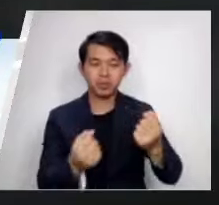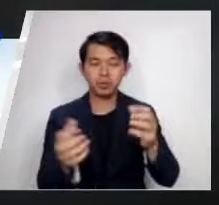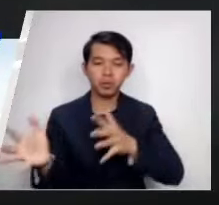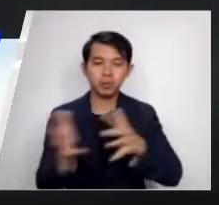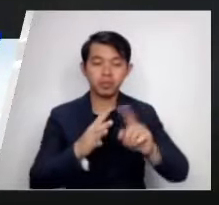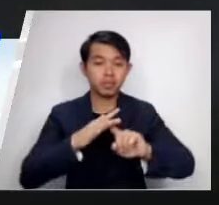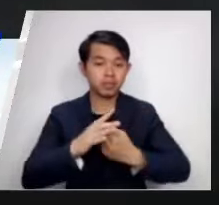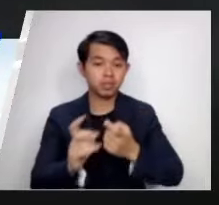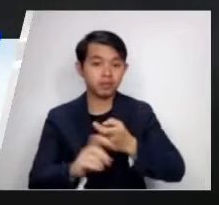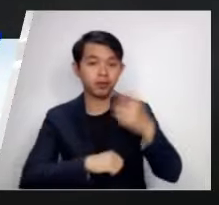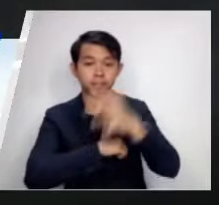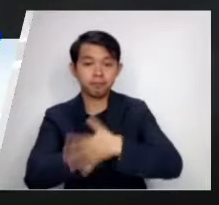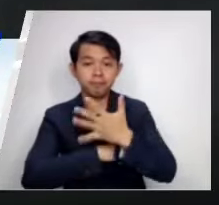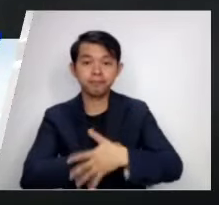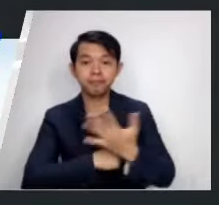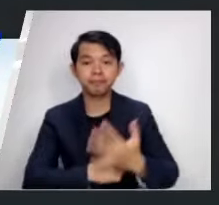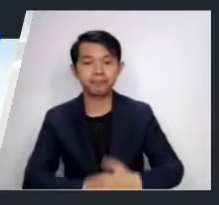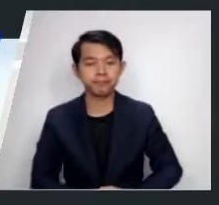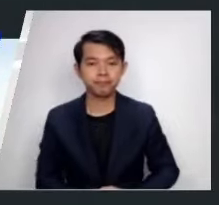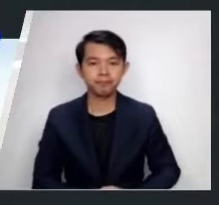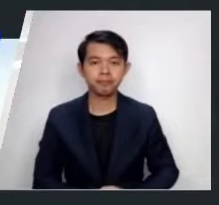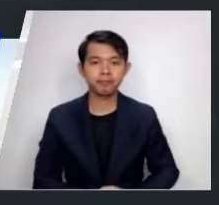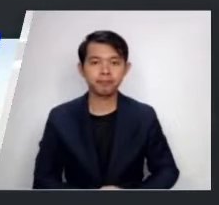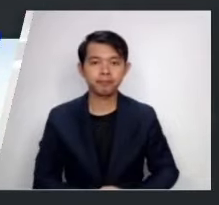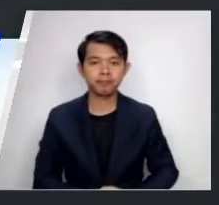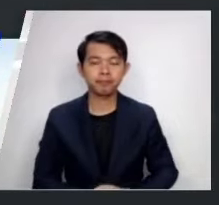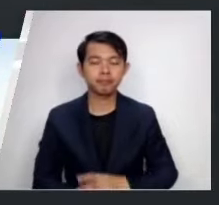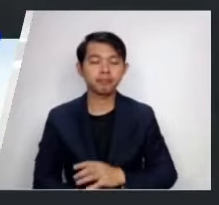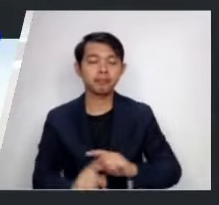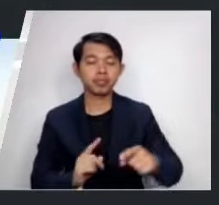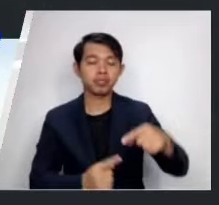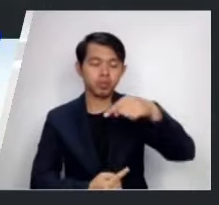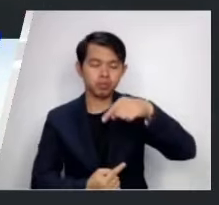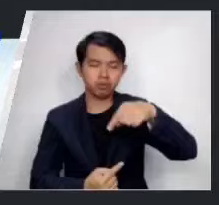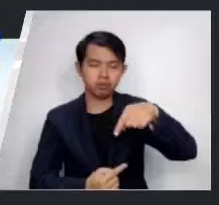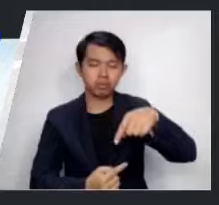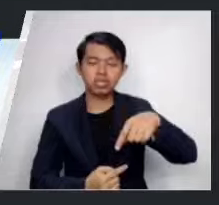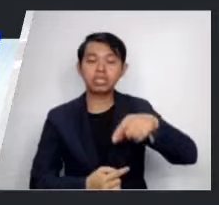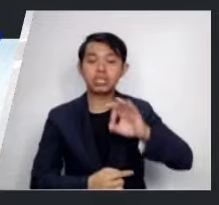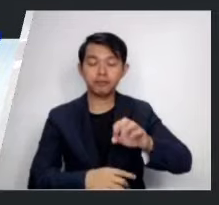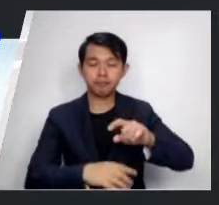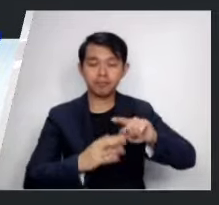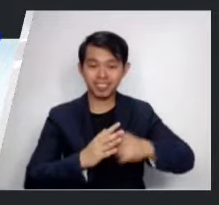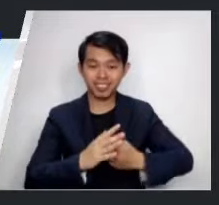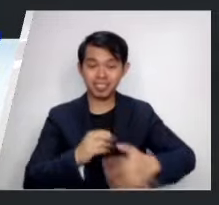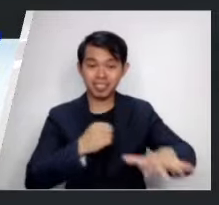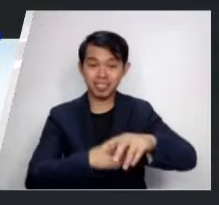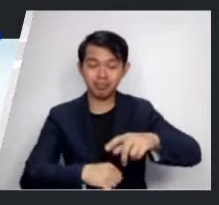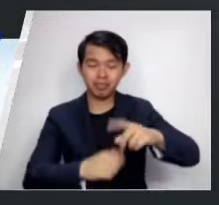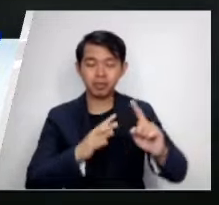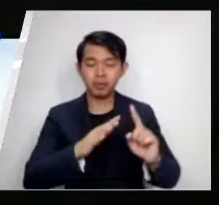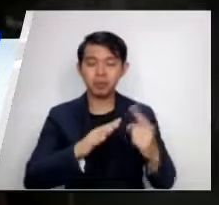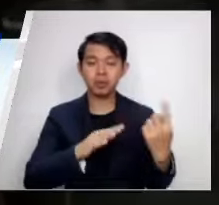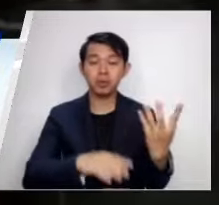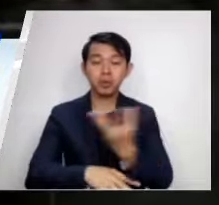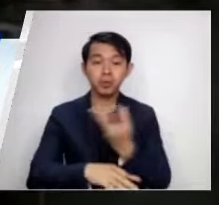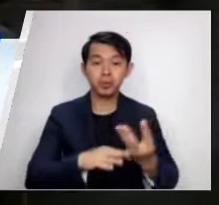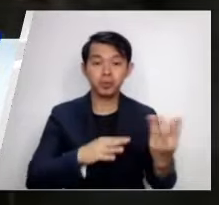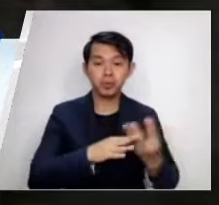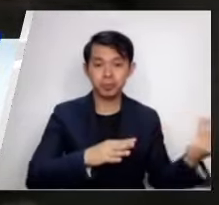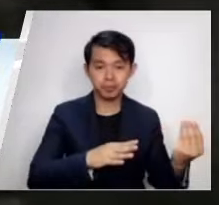body, samantalang buhawi o tornado kung sa lupa ito nagmula. Pero sa nangyari sa Opol, tinawag ito ng PAGASA ng ipo-ipo dahil